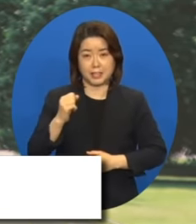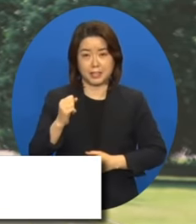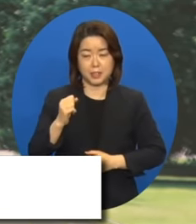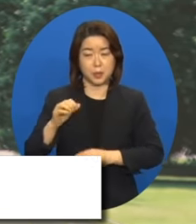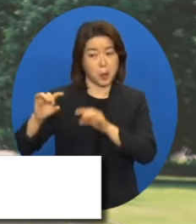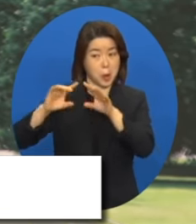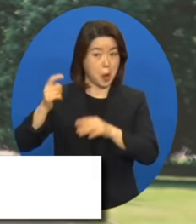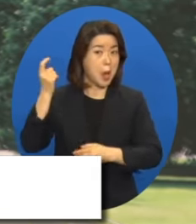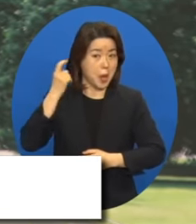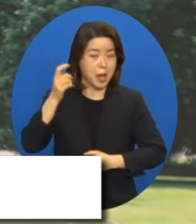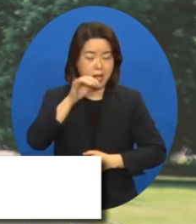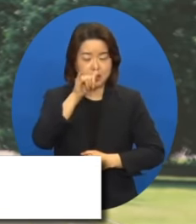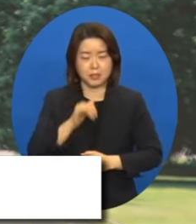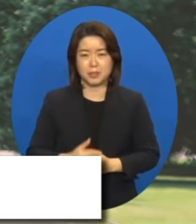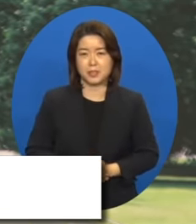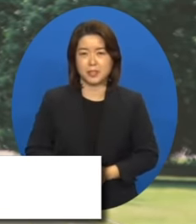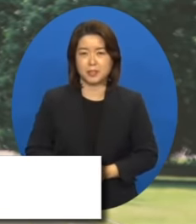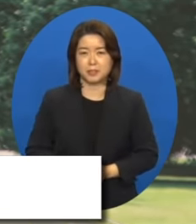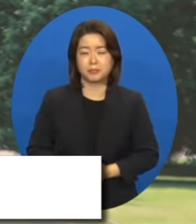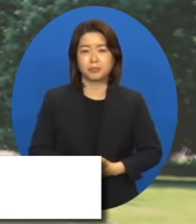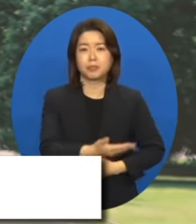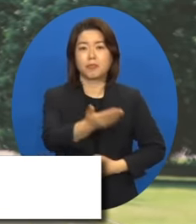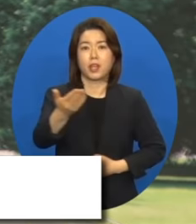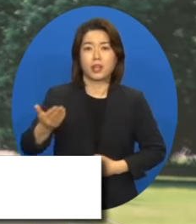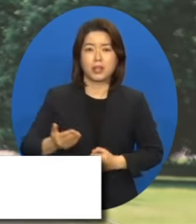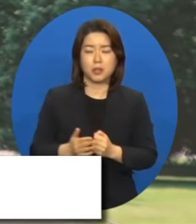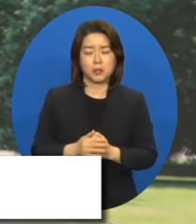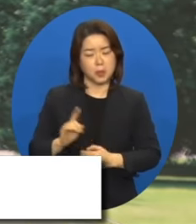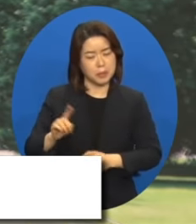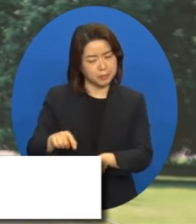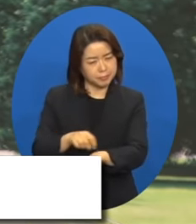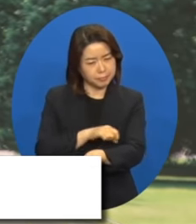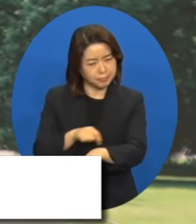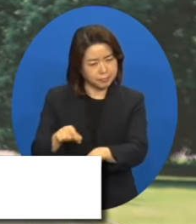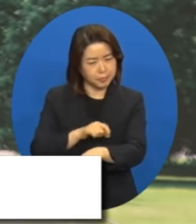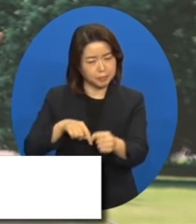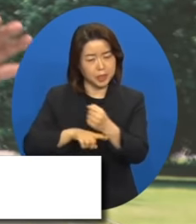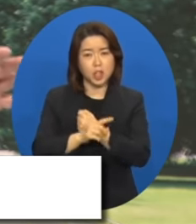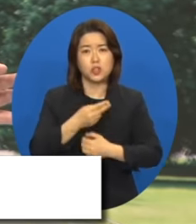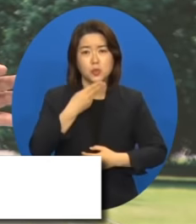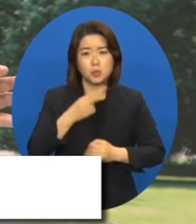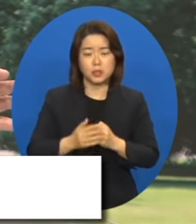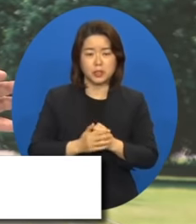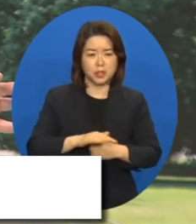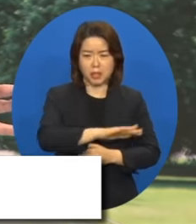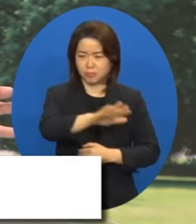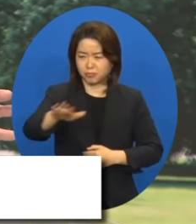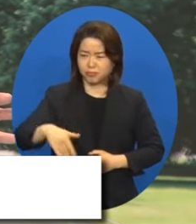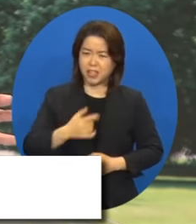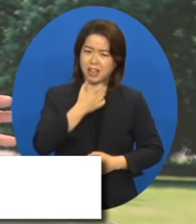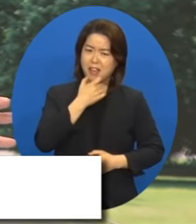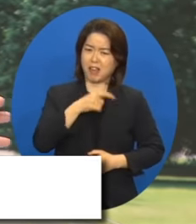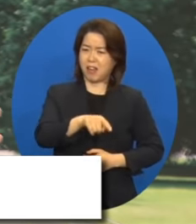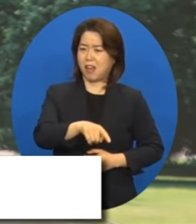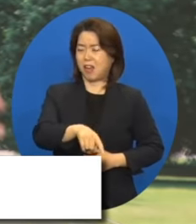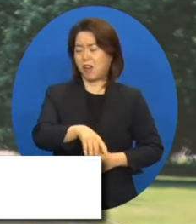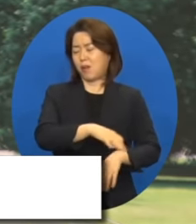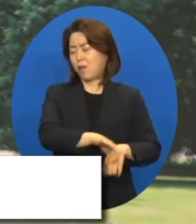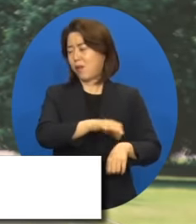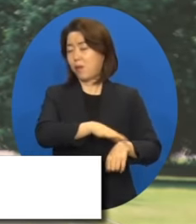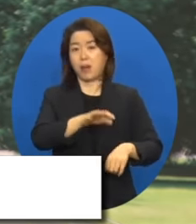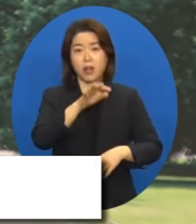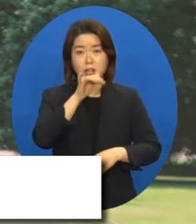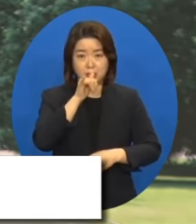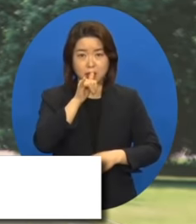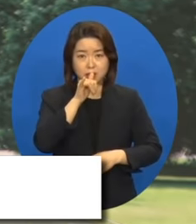들었습니다. 여러분도 뭐라고 특별한 이유가 없이 모두가 다 싫어질 때가